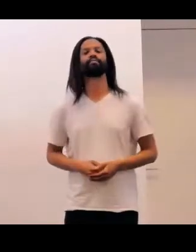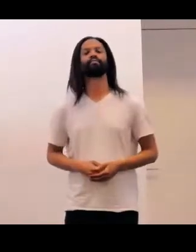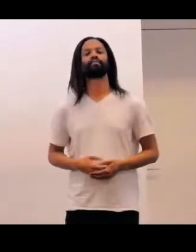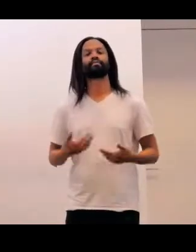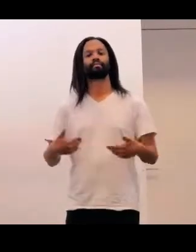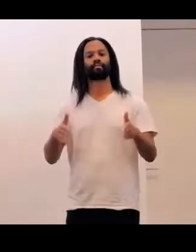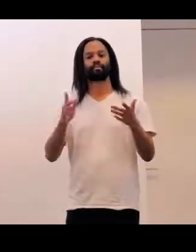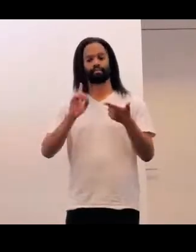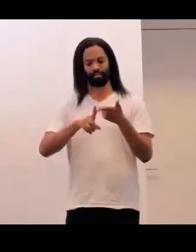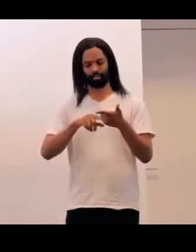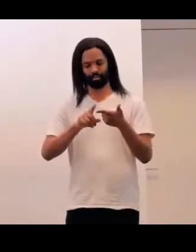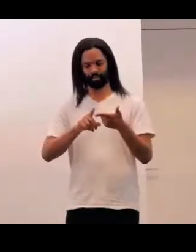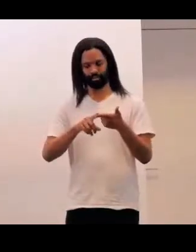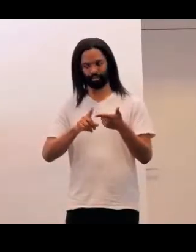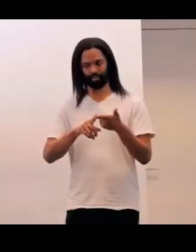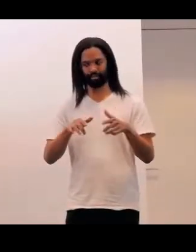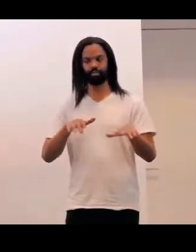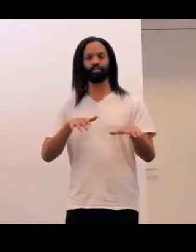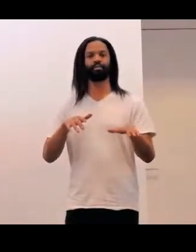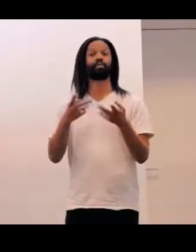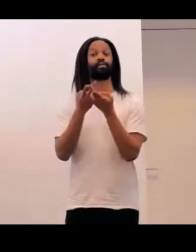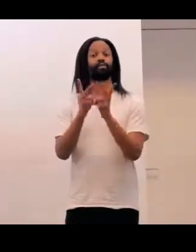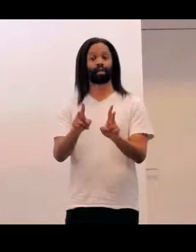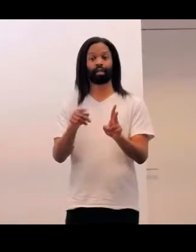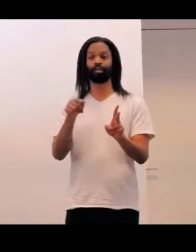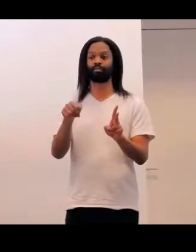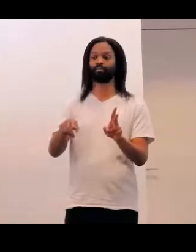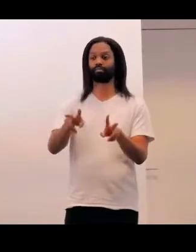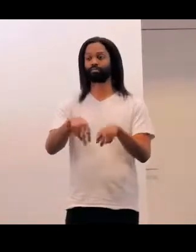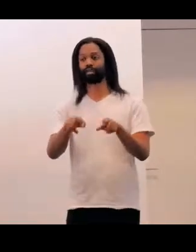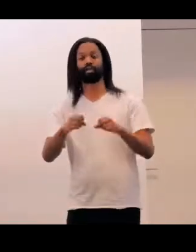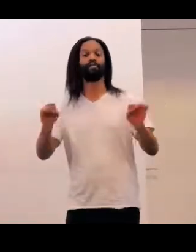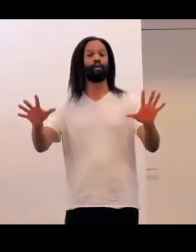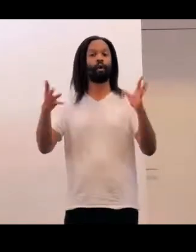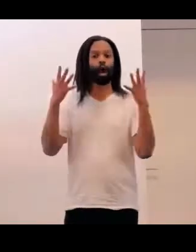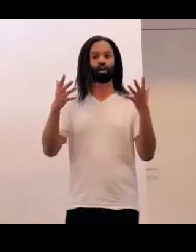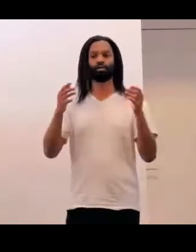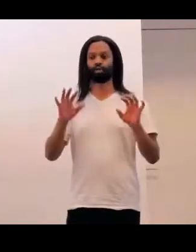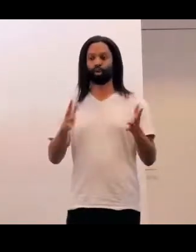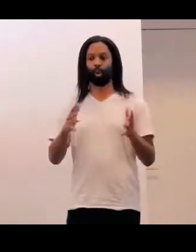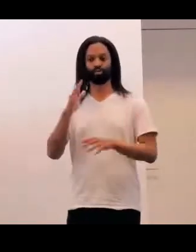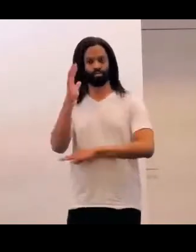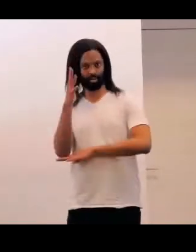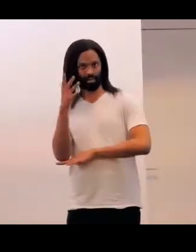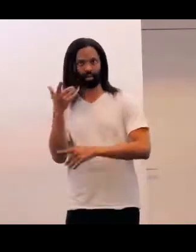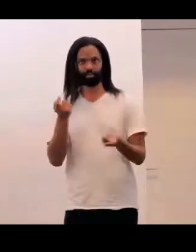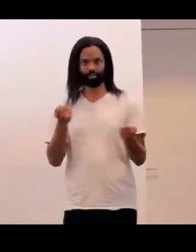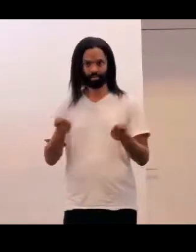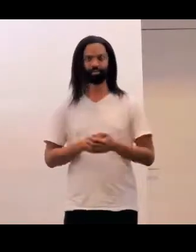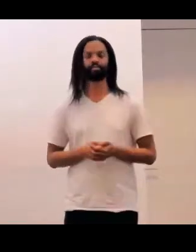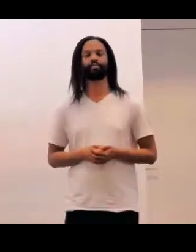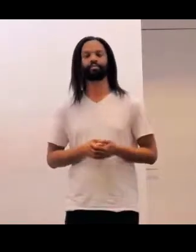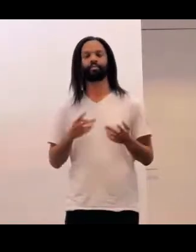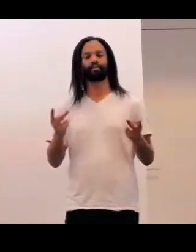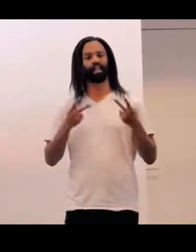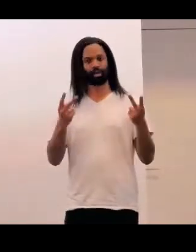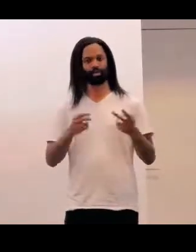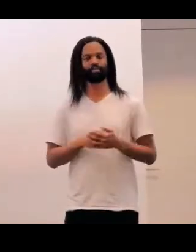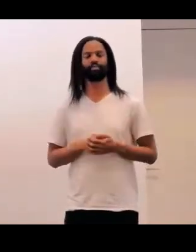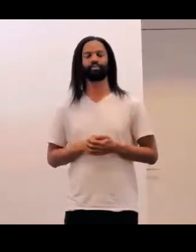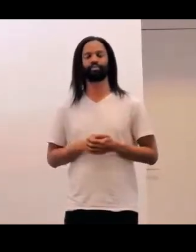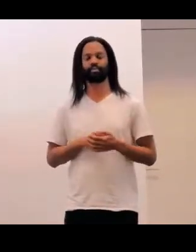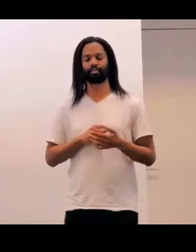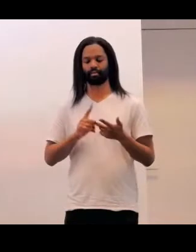des écosystèmes arborés urbains, agricoles et forestiers, la valorisation des ressources issues des